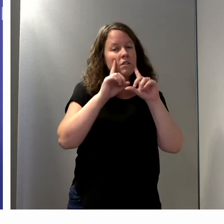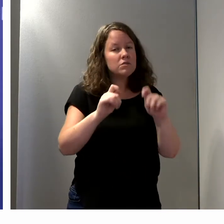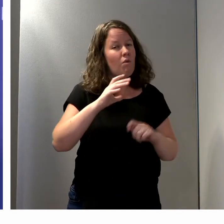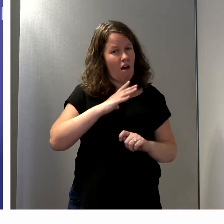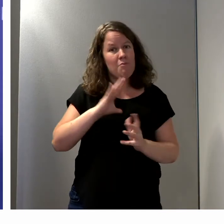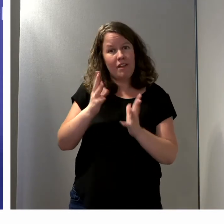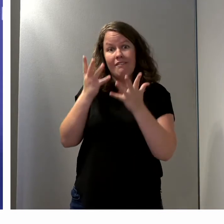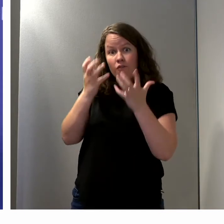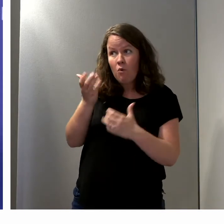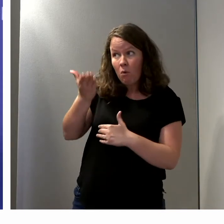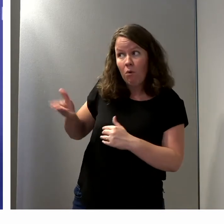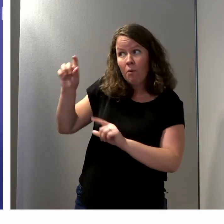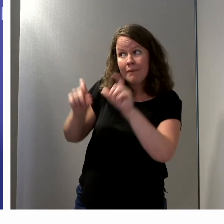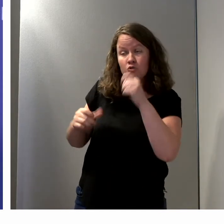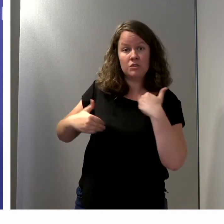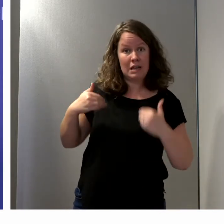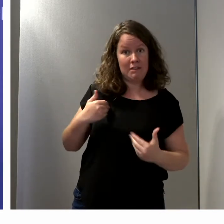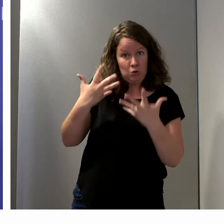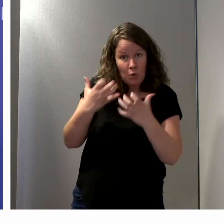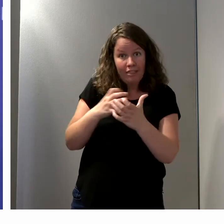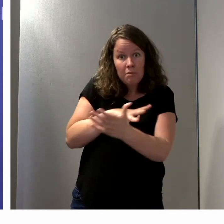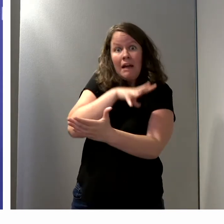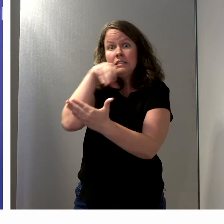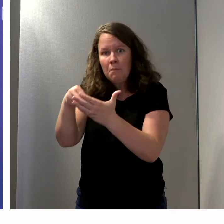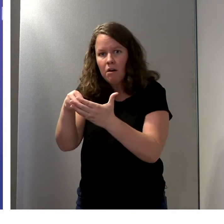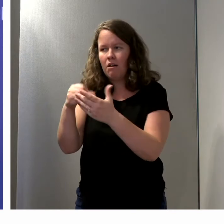etc. Mais c'est vraiment différent